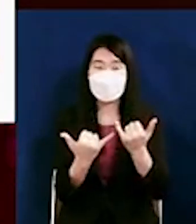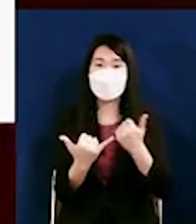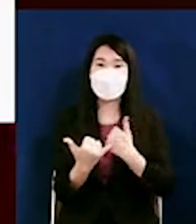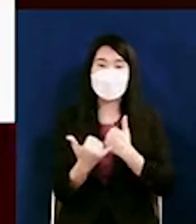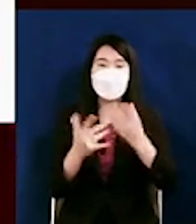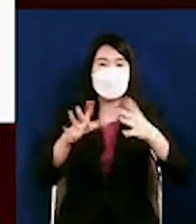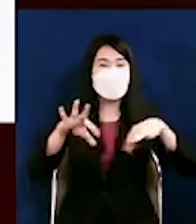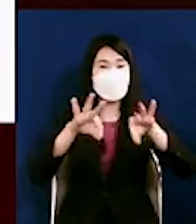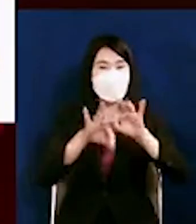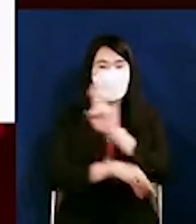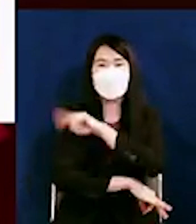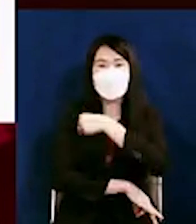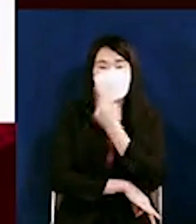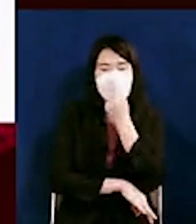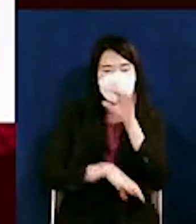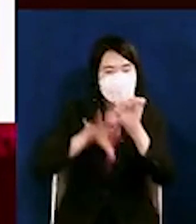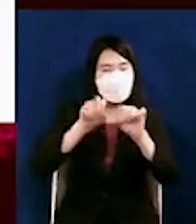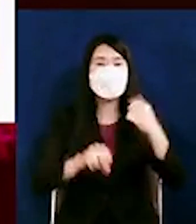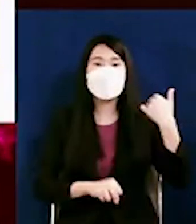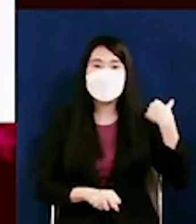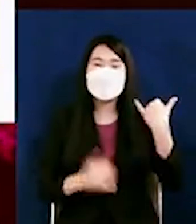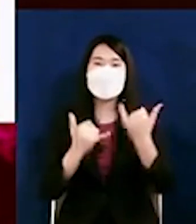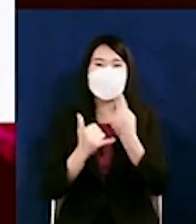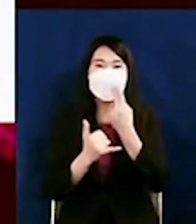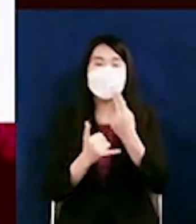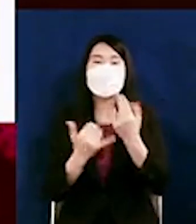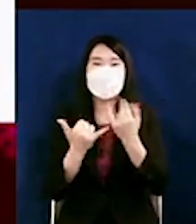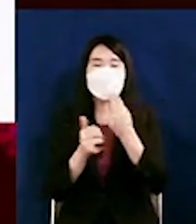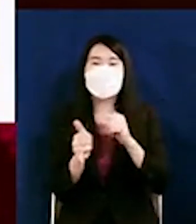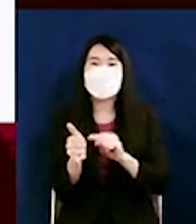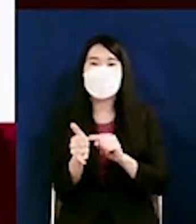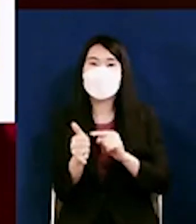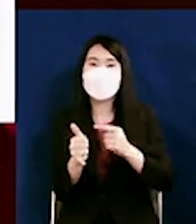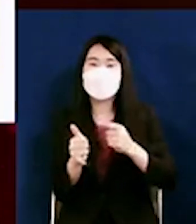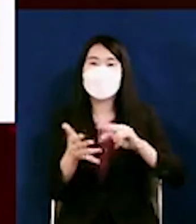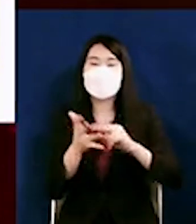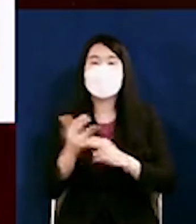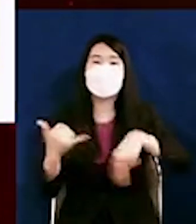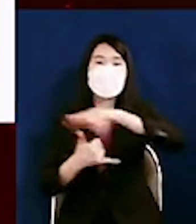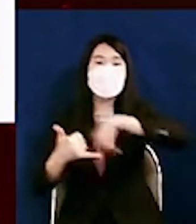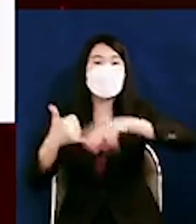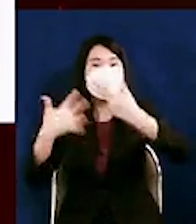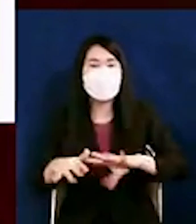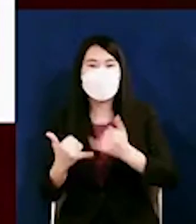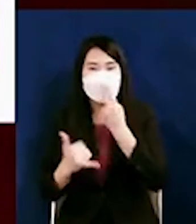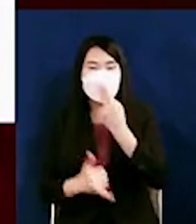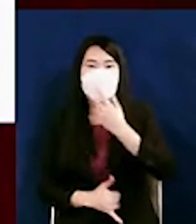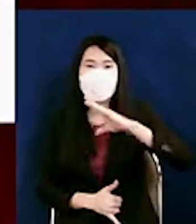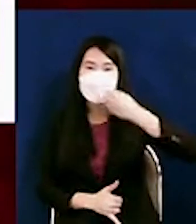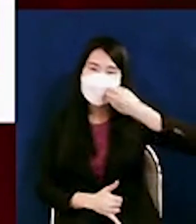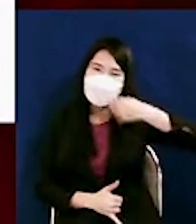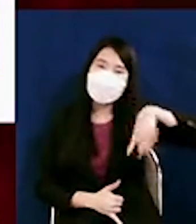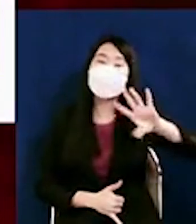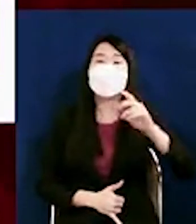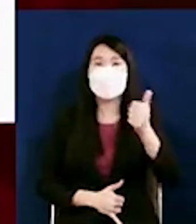ตาดูแต่เนื่องจากว่าผู้ป่วยรายนี้เนี่ยเข้ามาอยู่ในโรงพยาบาลสนามแล้วก็ออกไปหายเป็นปกติดีไม่ได้มีปัญหาอะไรนะครับเพียงแต่ว่าเ